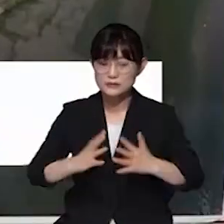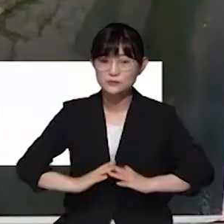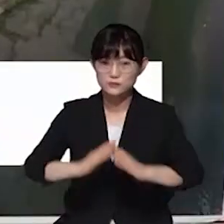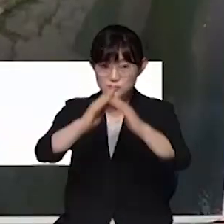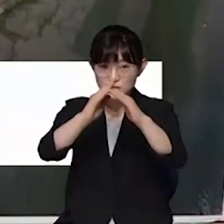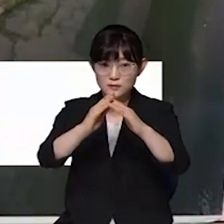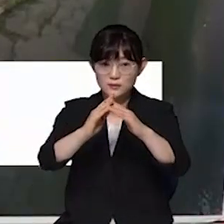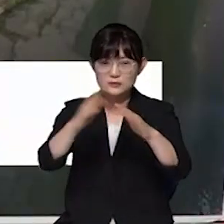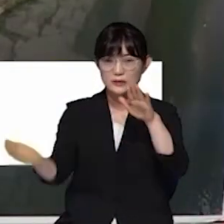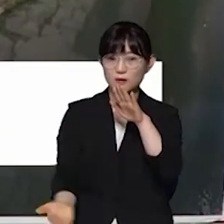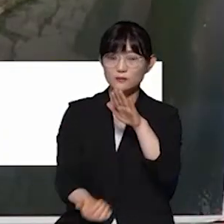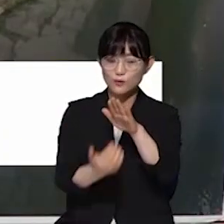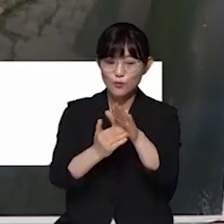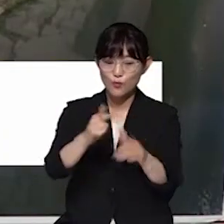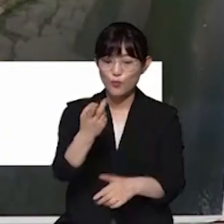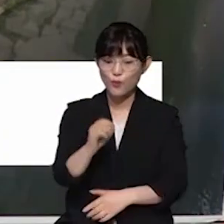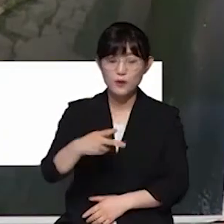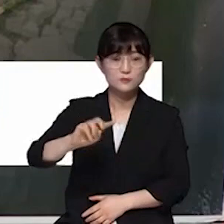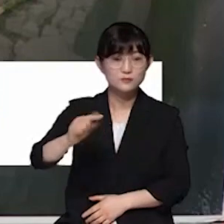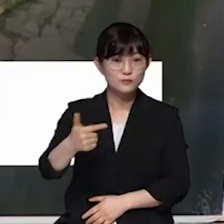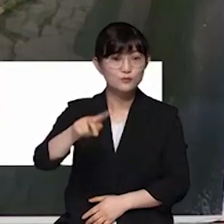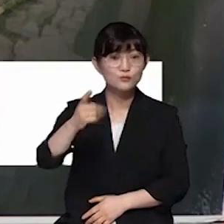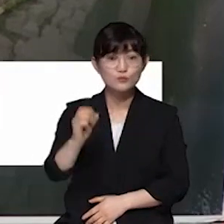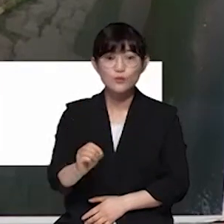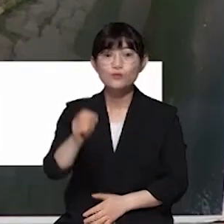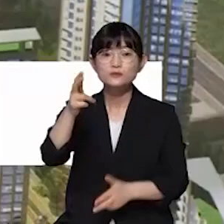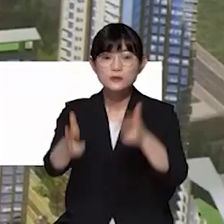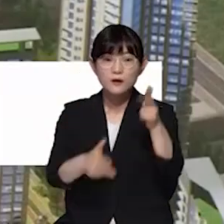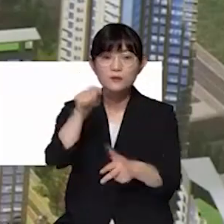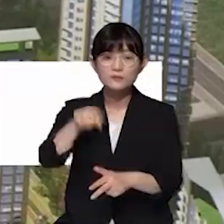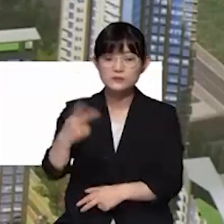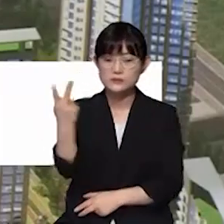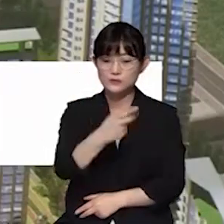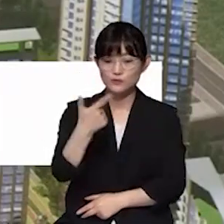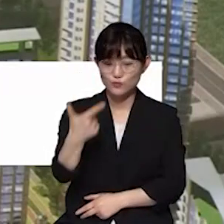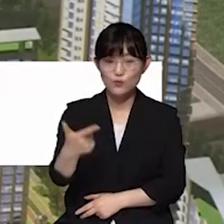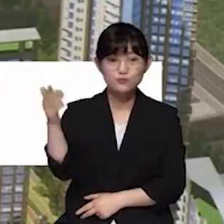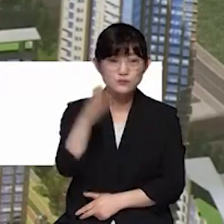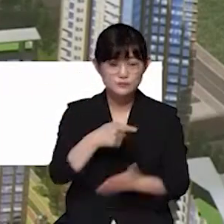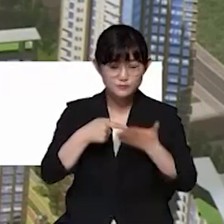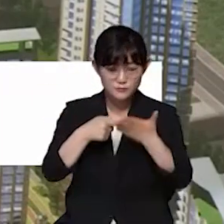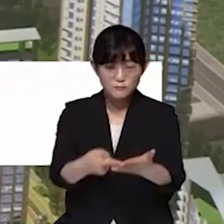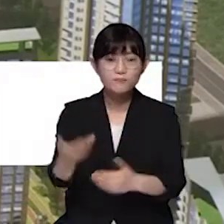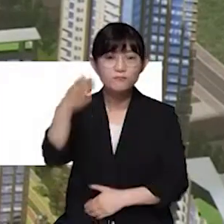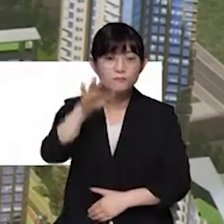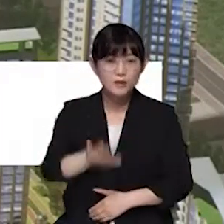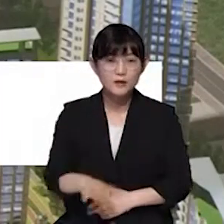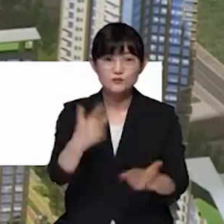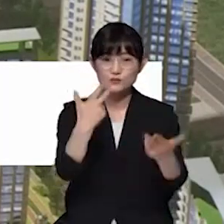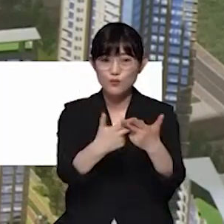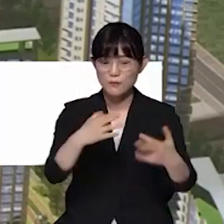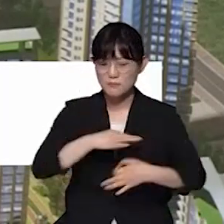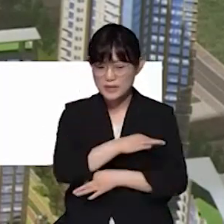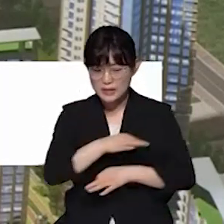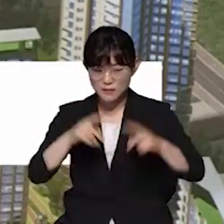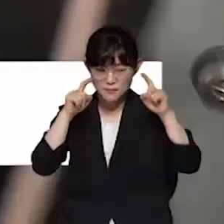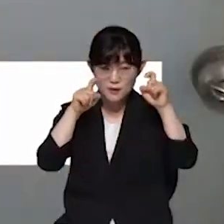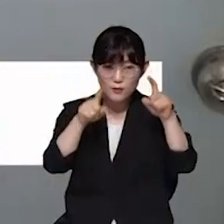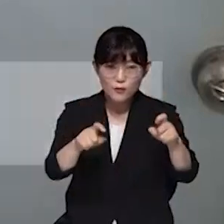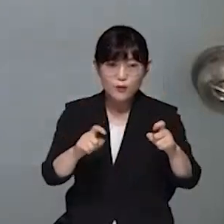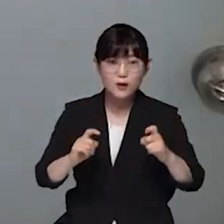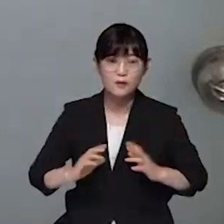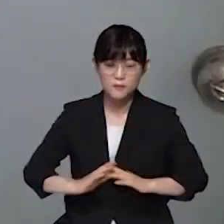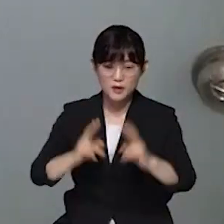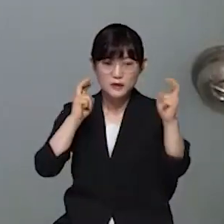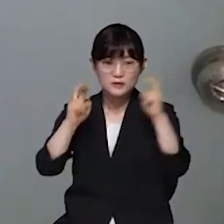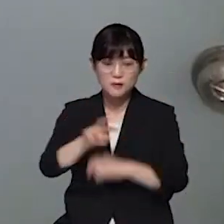신축하는 광주 최대 규모의 광천동 재개발 사업은 지난 2006년부터 추진됐지만 조합 집행부 비리 의혹과 시공사